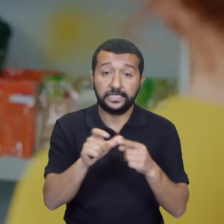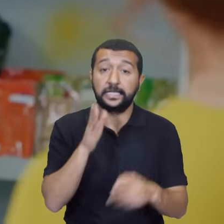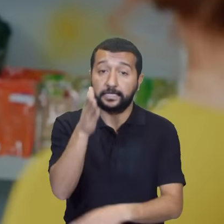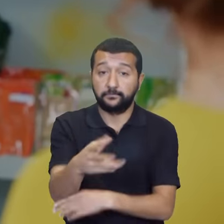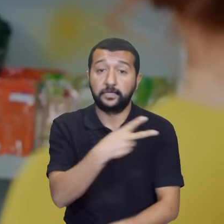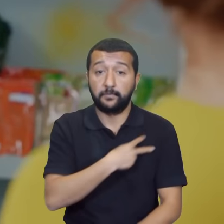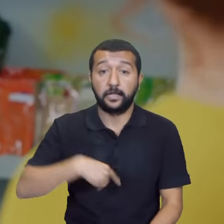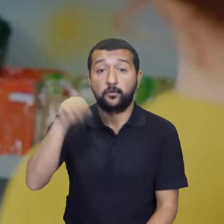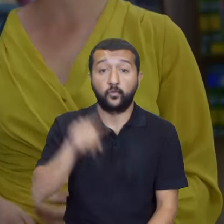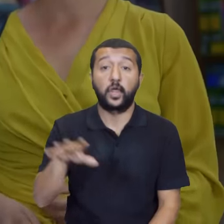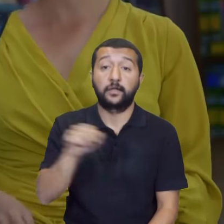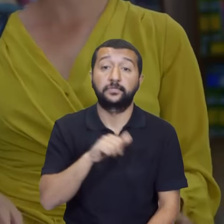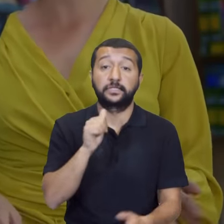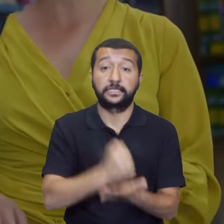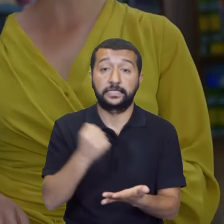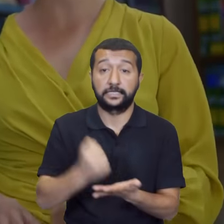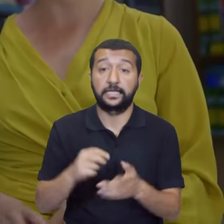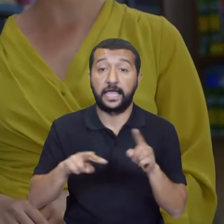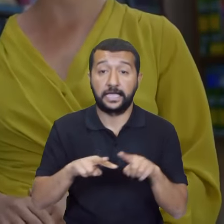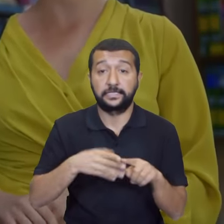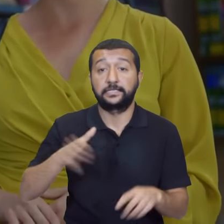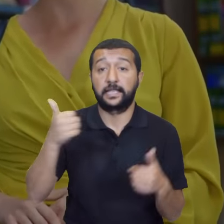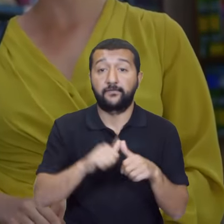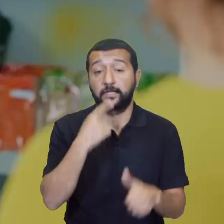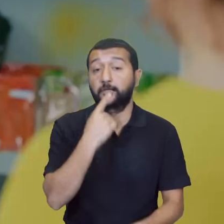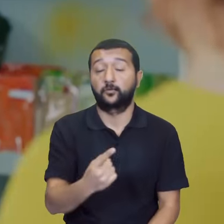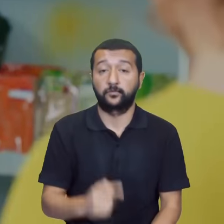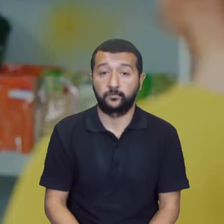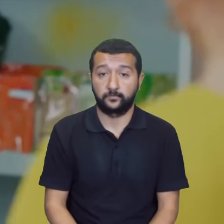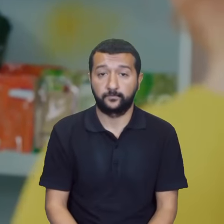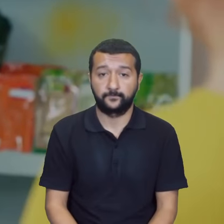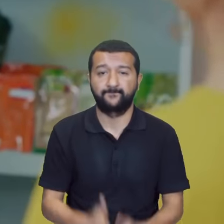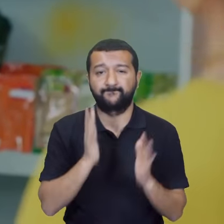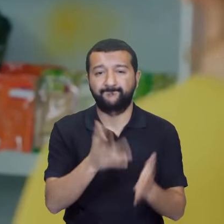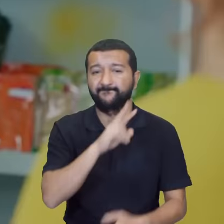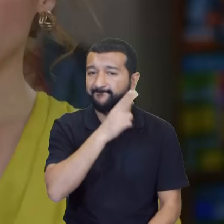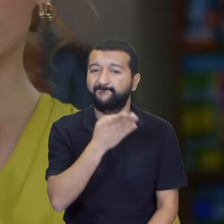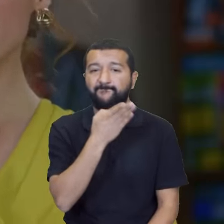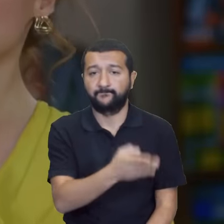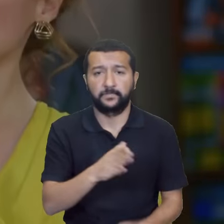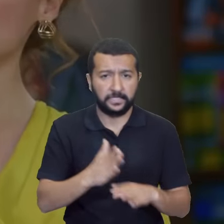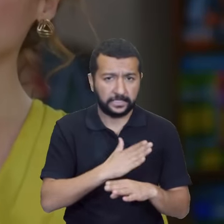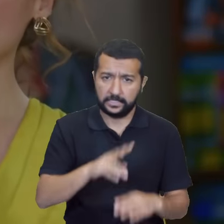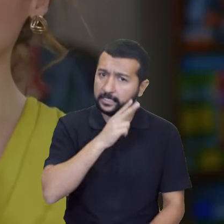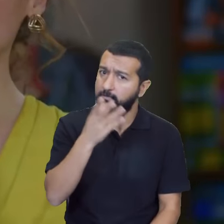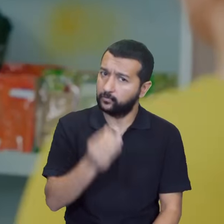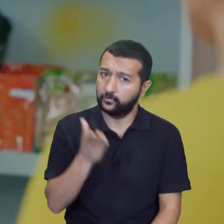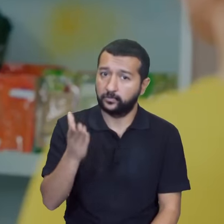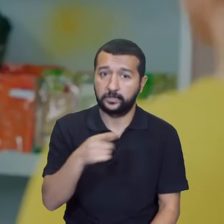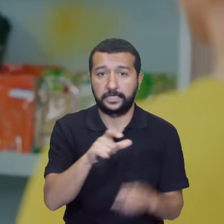gitmiş belediyeden gün almış bile. Ayşen gitti gider benden söylemesi. Ah yazık. Ay niye yazık olsun